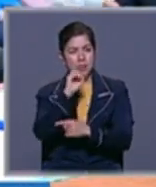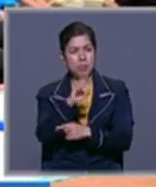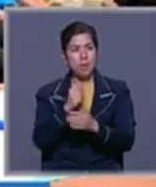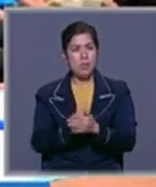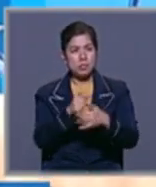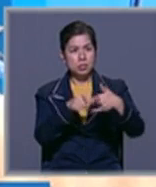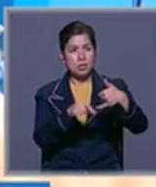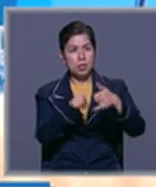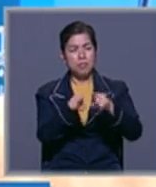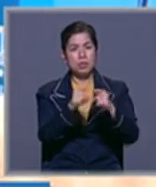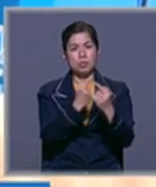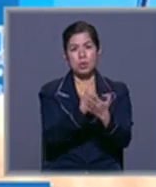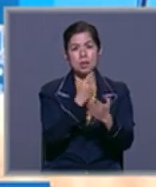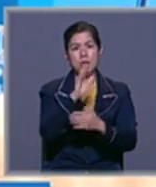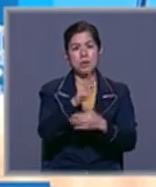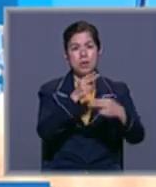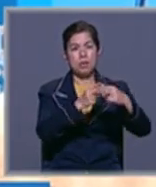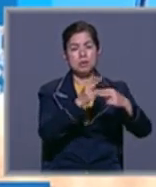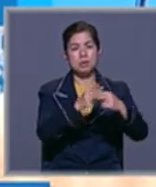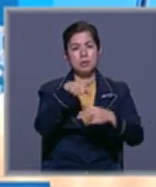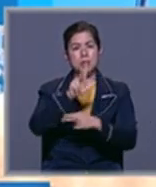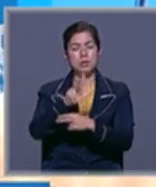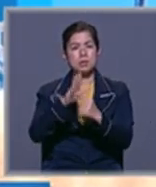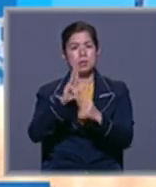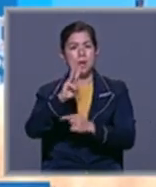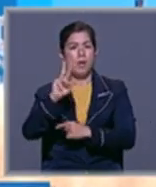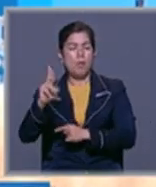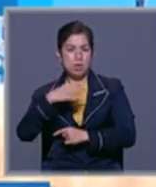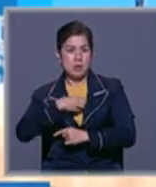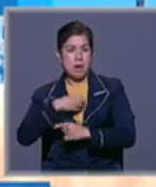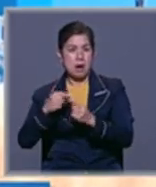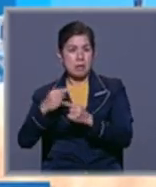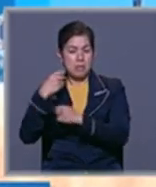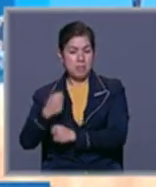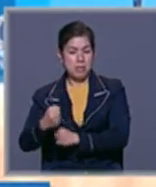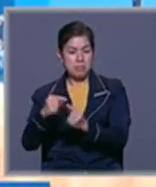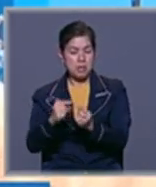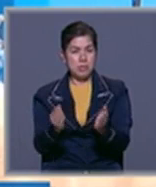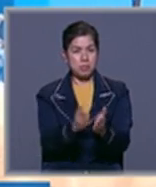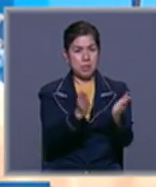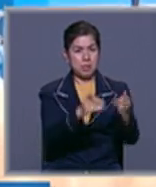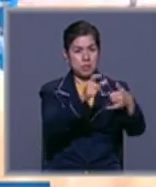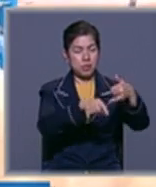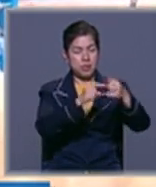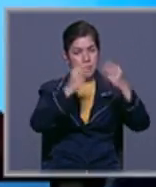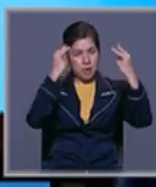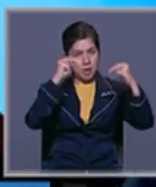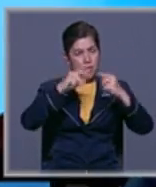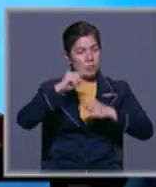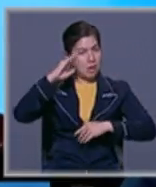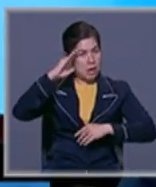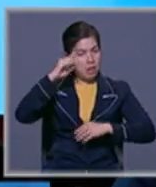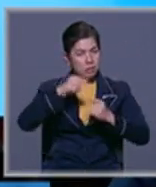ป็นเหมือนกับตัวแทนของคุณถาวรเสนเนียมซึ่งอยากจะเอาประชาธิปัตย์ไปหนุนพลเอกประยุทธ์ไปหนุนรัฐบาลพลังประช